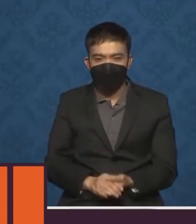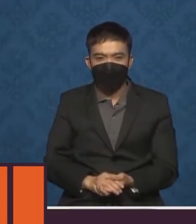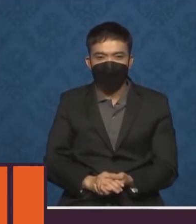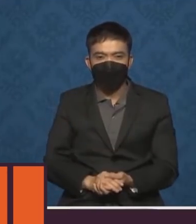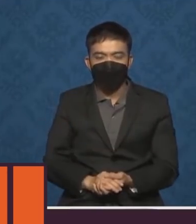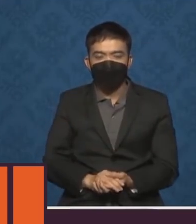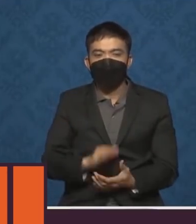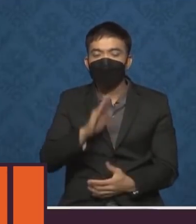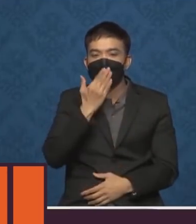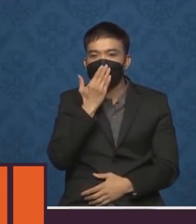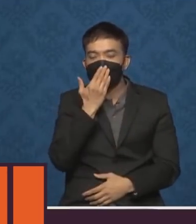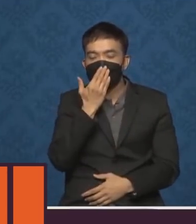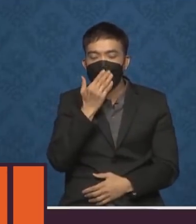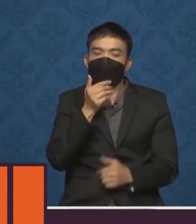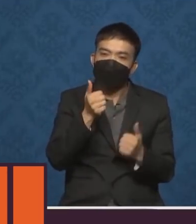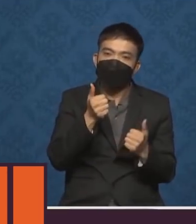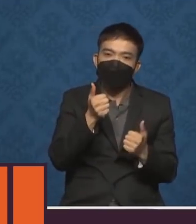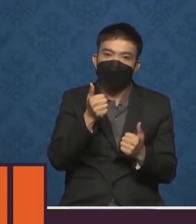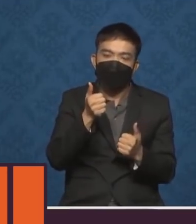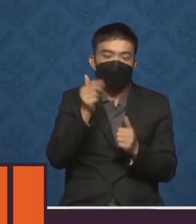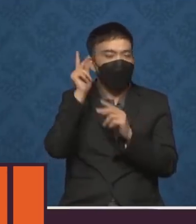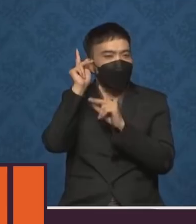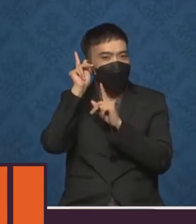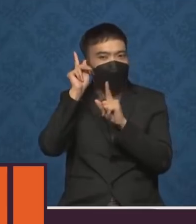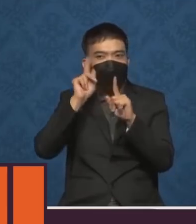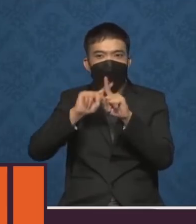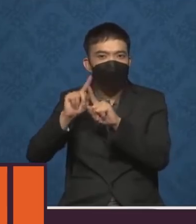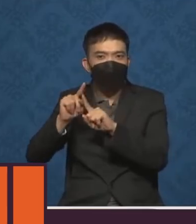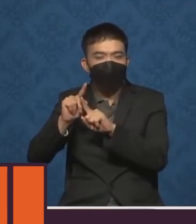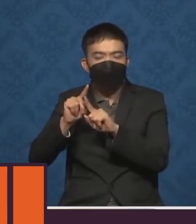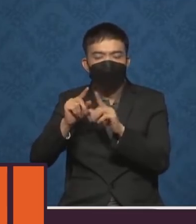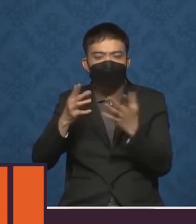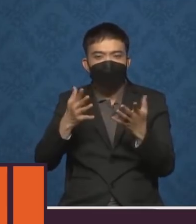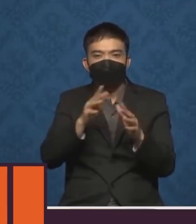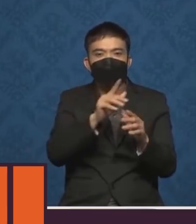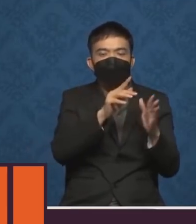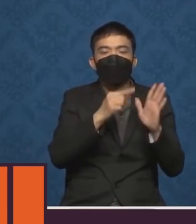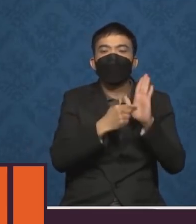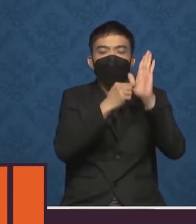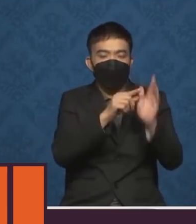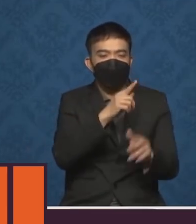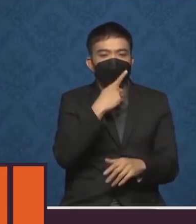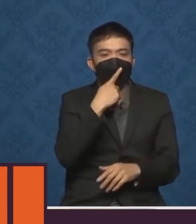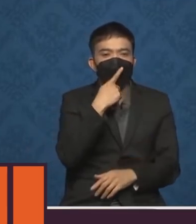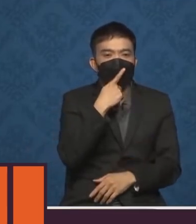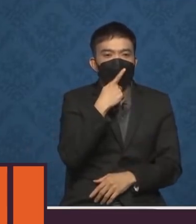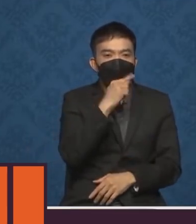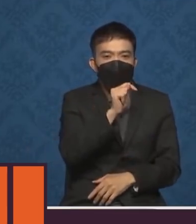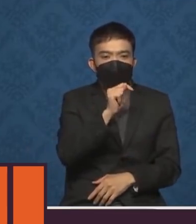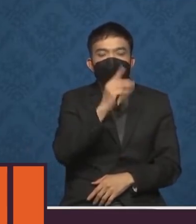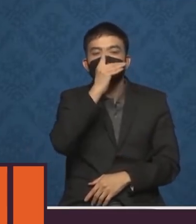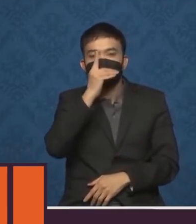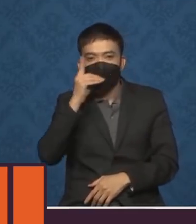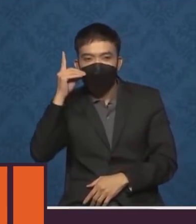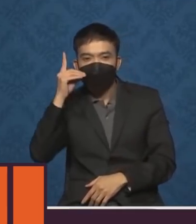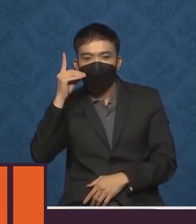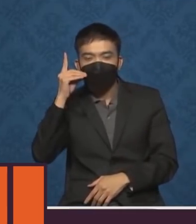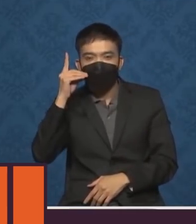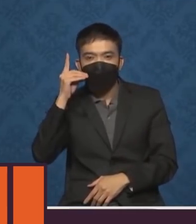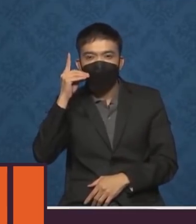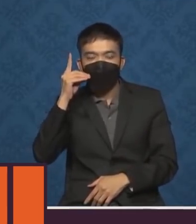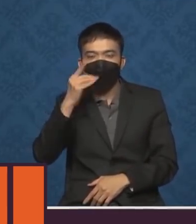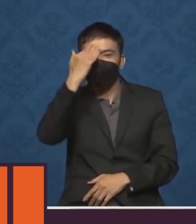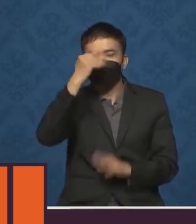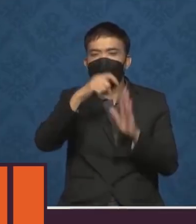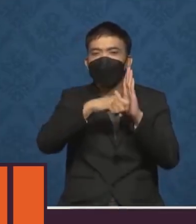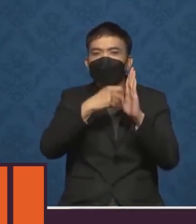นิ่งใบ้ในกรณีการควบรวมกิจการ True Detect ขออภัยนะครับผมจำเป็นต้องพูดเรื่องนี้เพราะว่